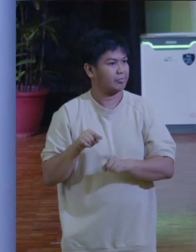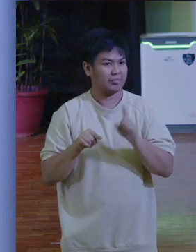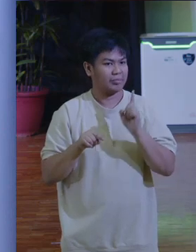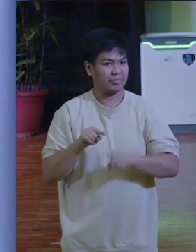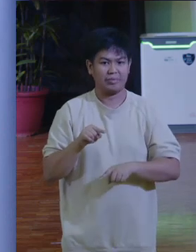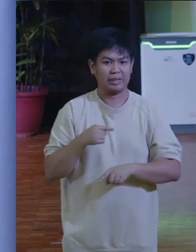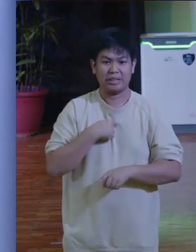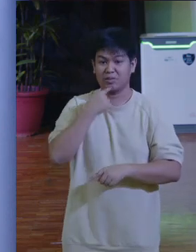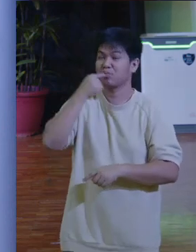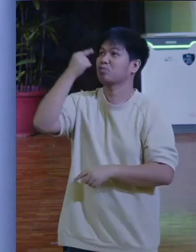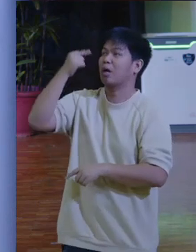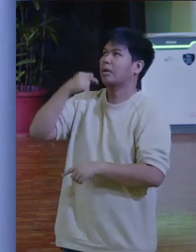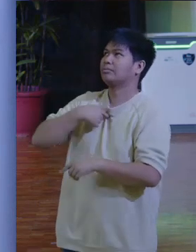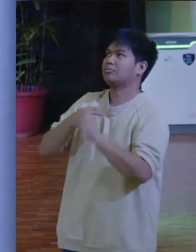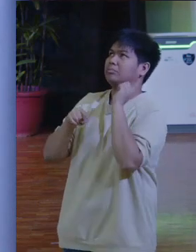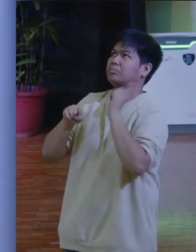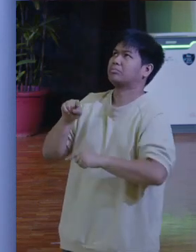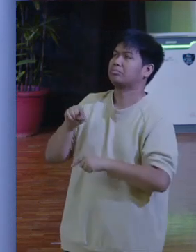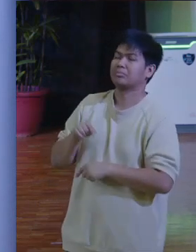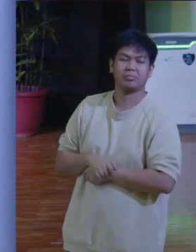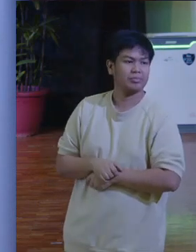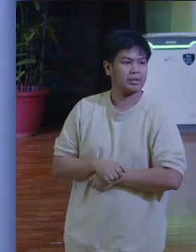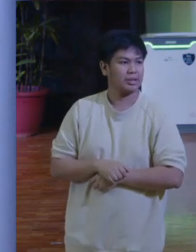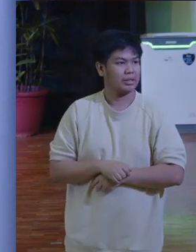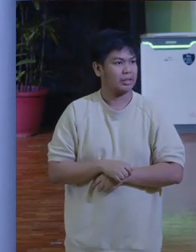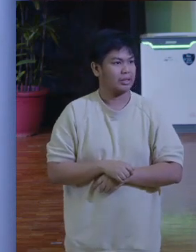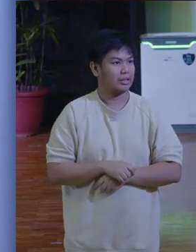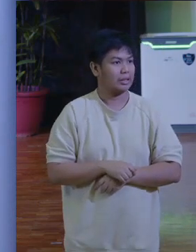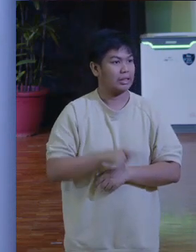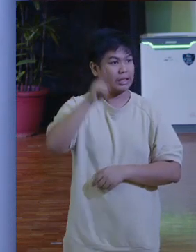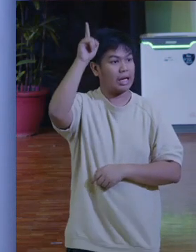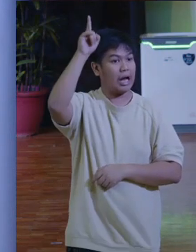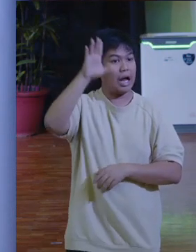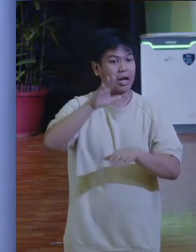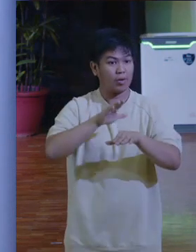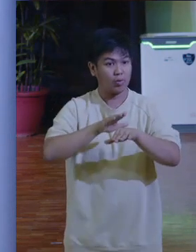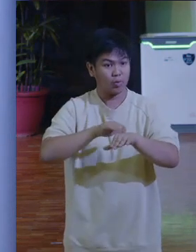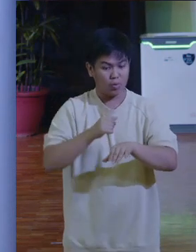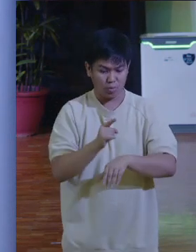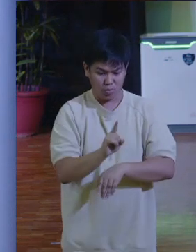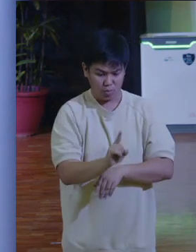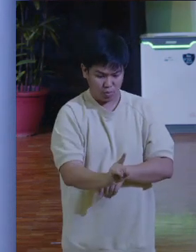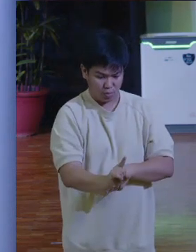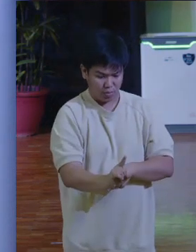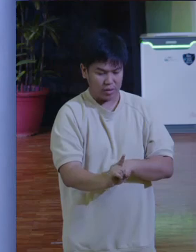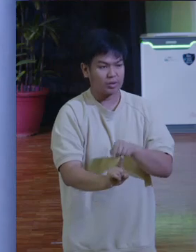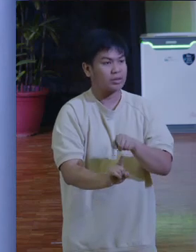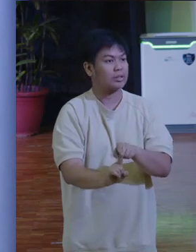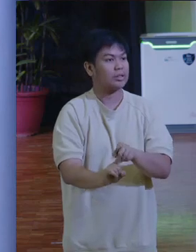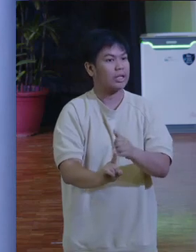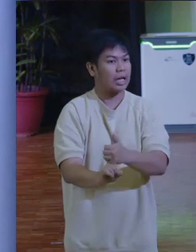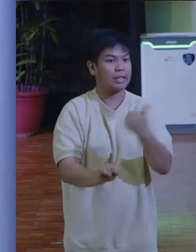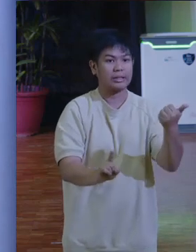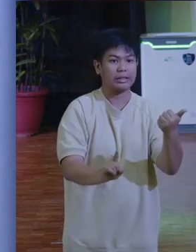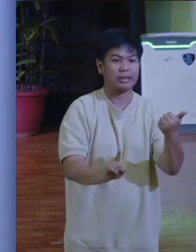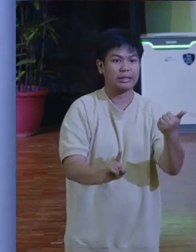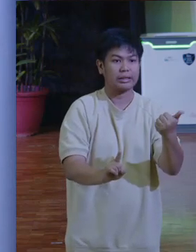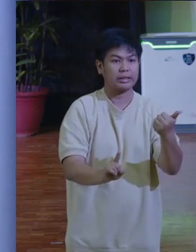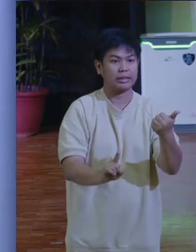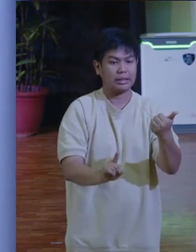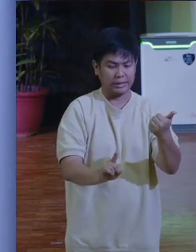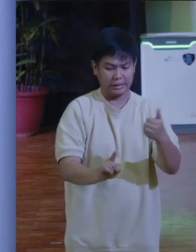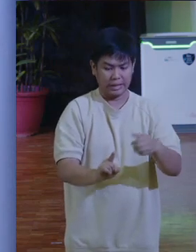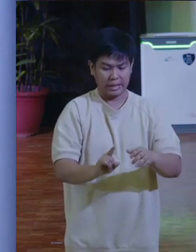sa chapter 49. At hinihirang niya dito, it is too light a thing that you should be my servant to raise up the tribes